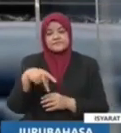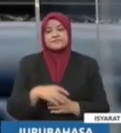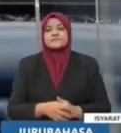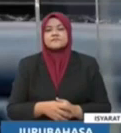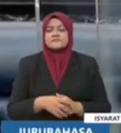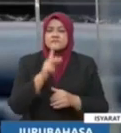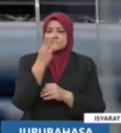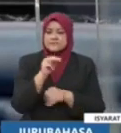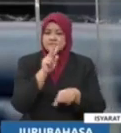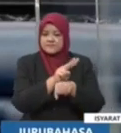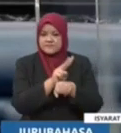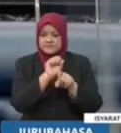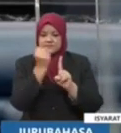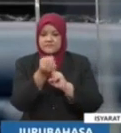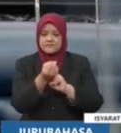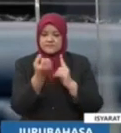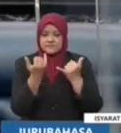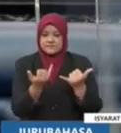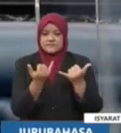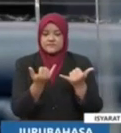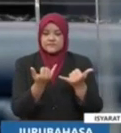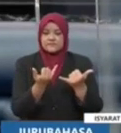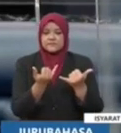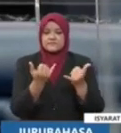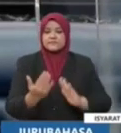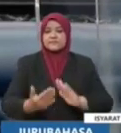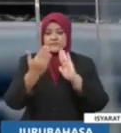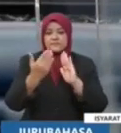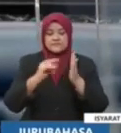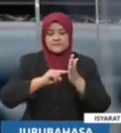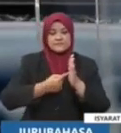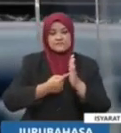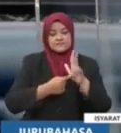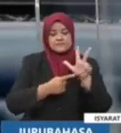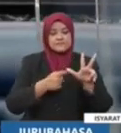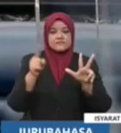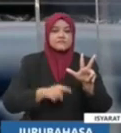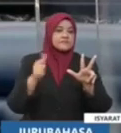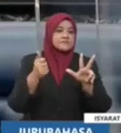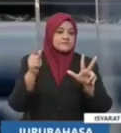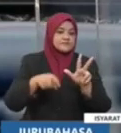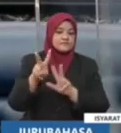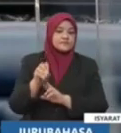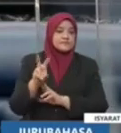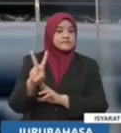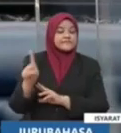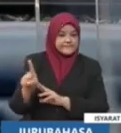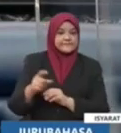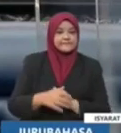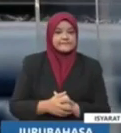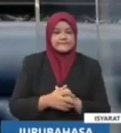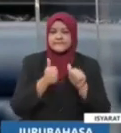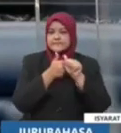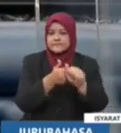memantau keadaan semasa propecia sekolah secara bersih Moko yang bermula pada 3oktober 2021